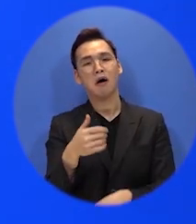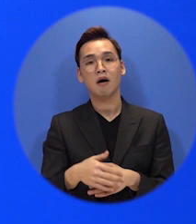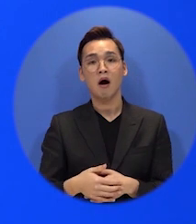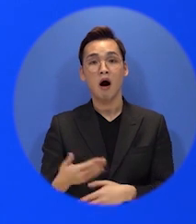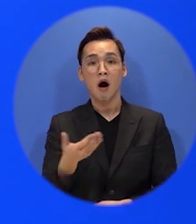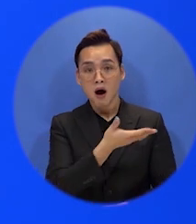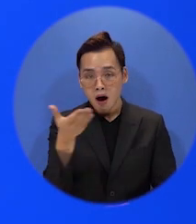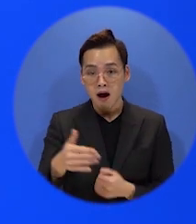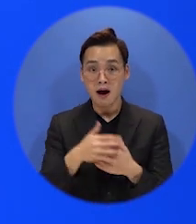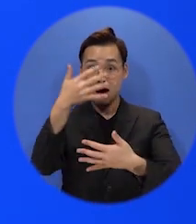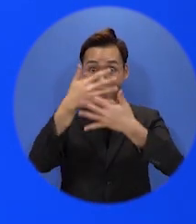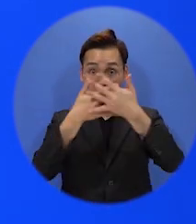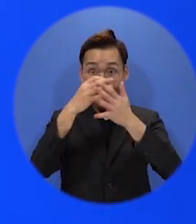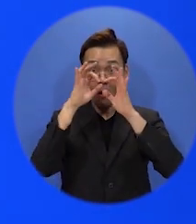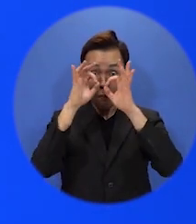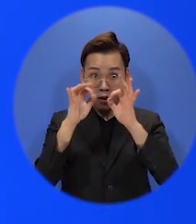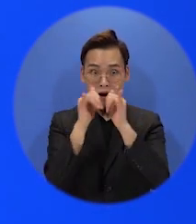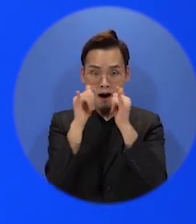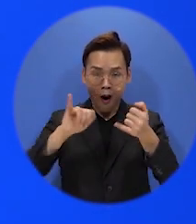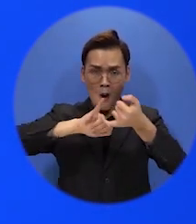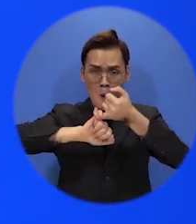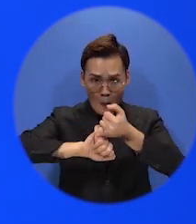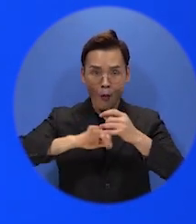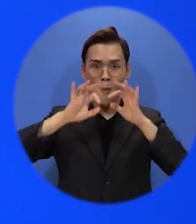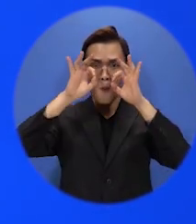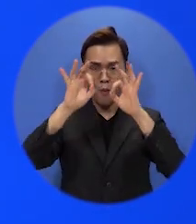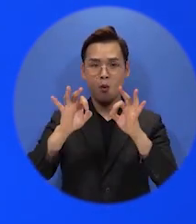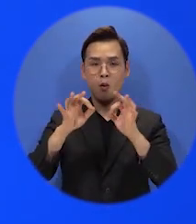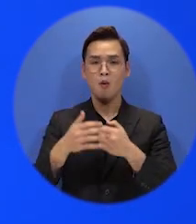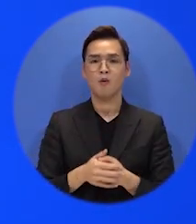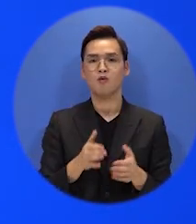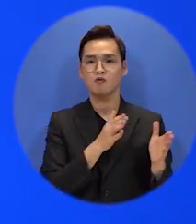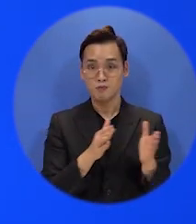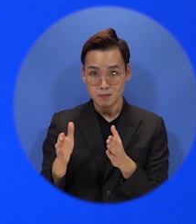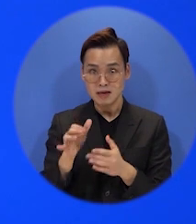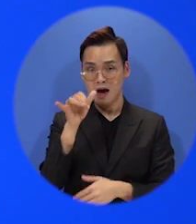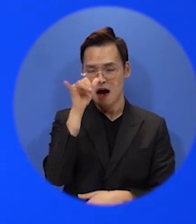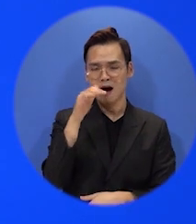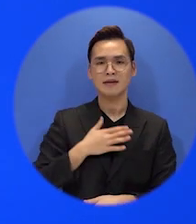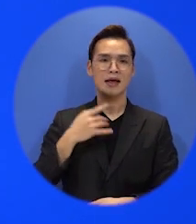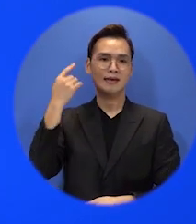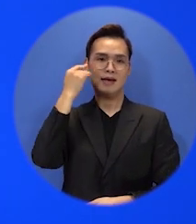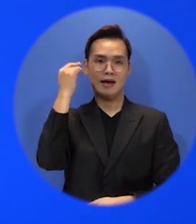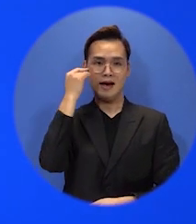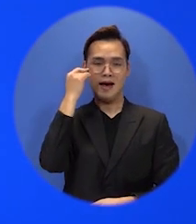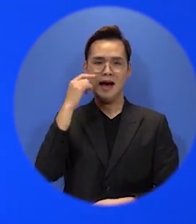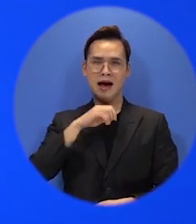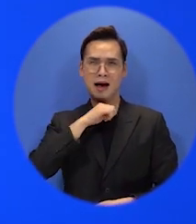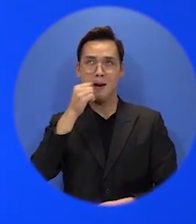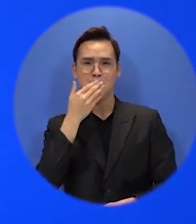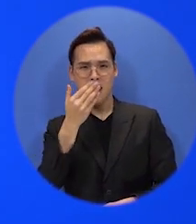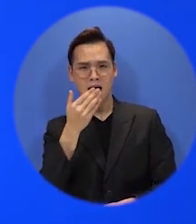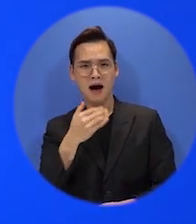때문에 여러분들이 이 영상을 보시는 여러분들이 꼭 확인을 하시고 학종 준비를 하신다면은요, 제 생각에는